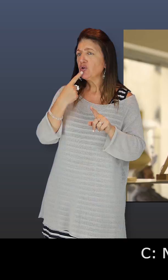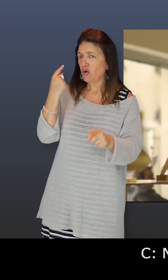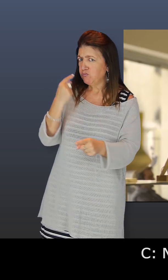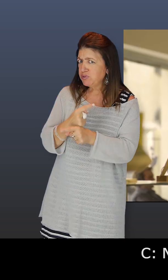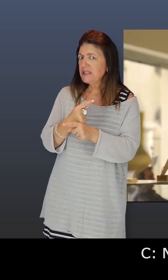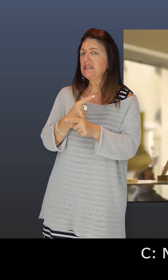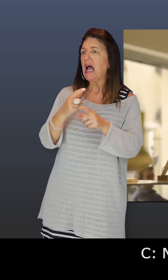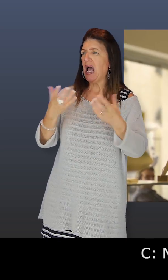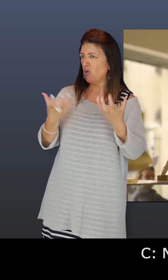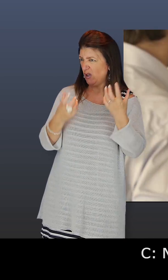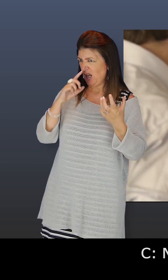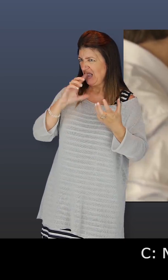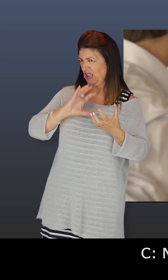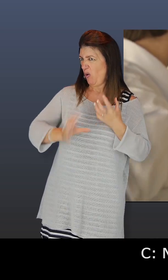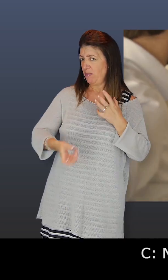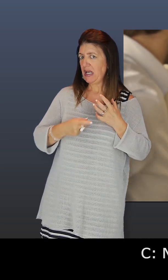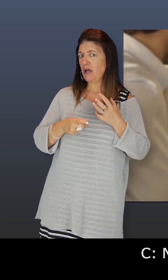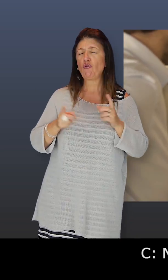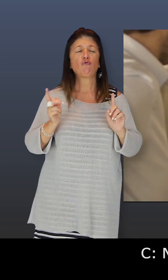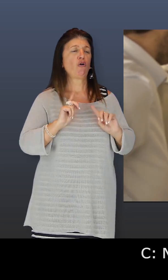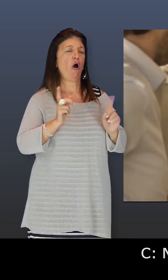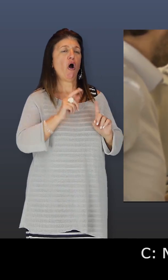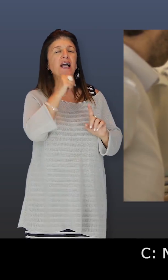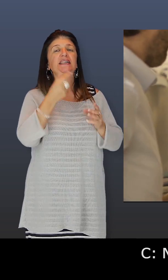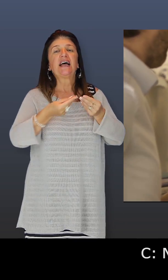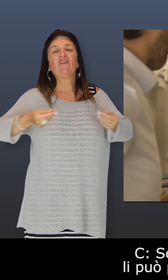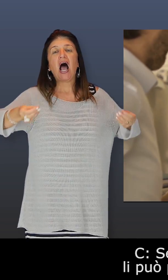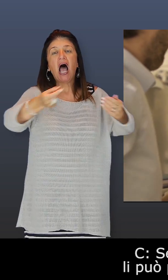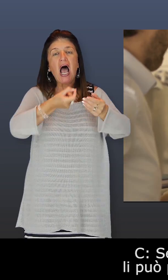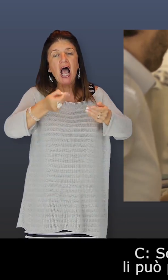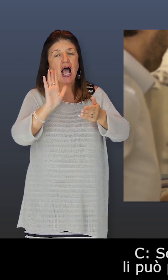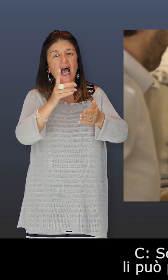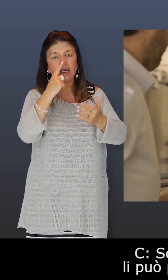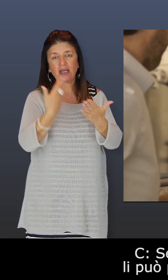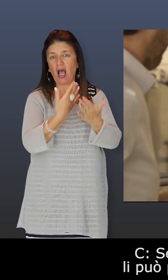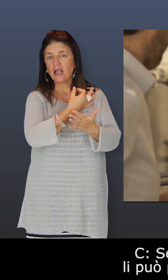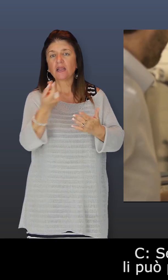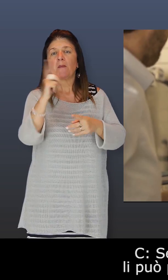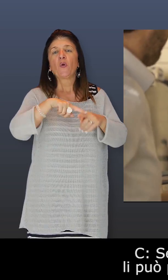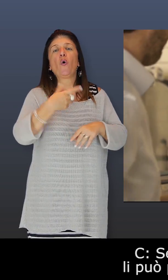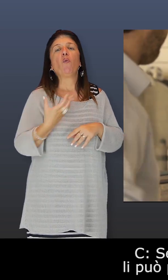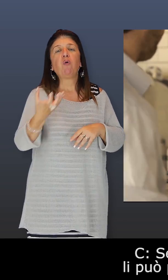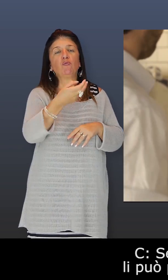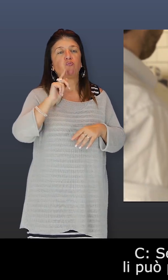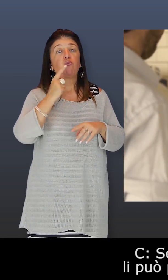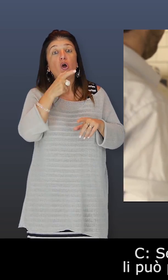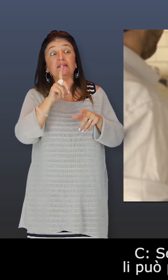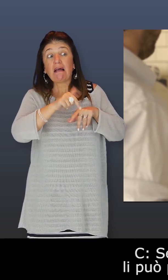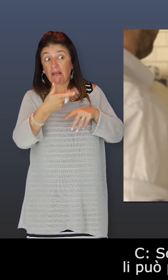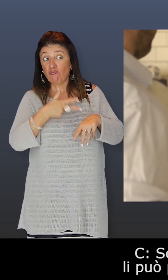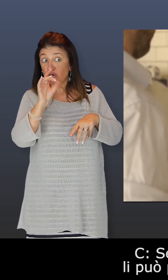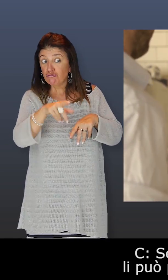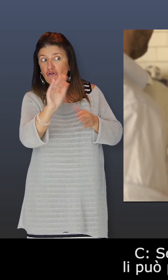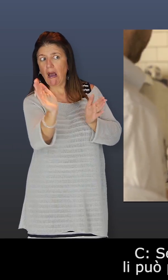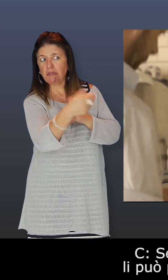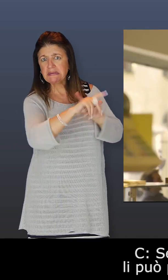complicato? No. Ci vuole solo la farina giusta e i pomodori buoni. Guardi, se ha qualche minuto i pomodori li può prendere nel negozio